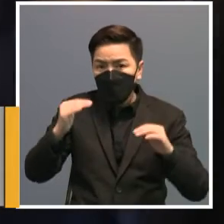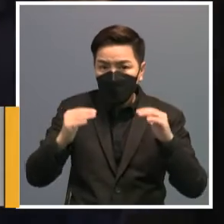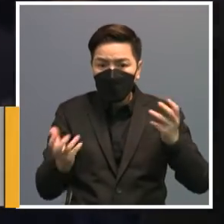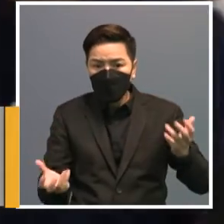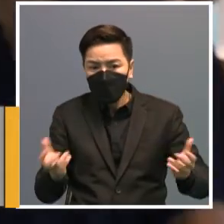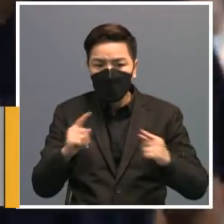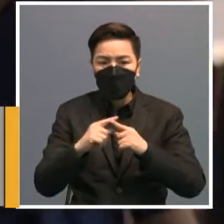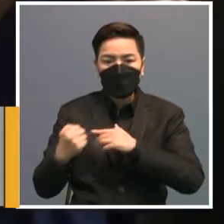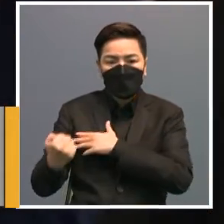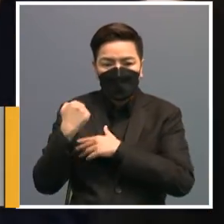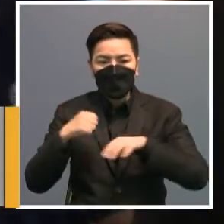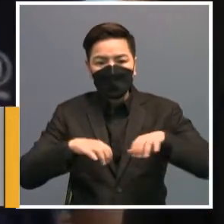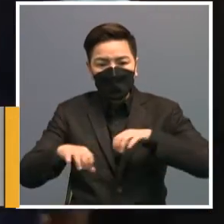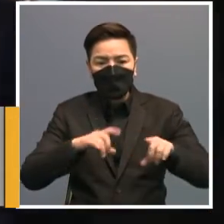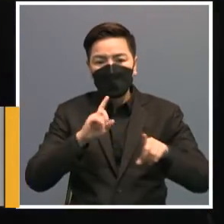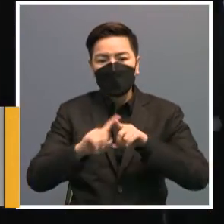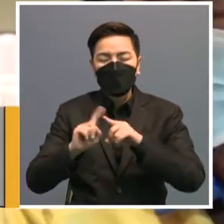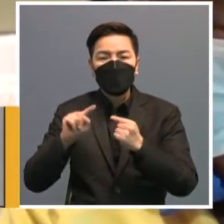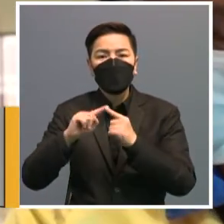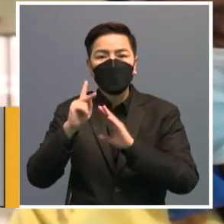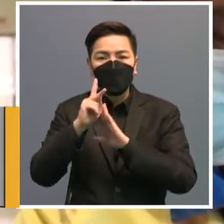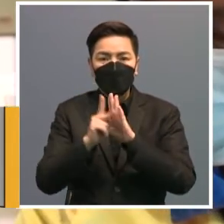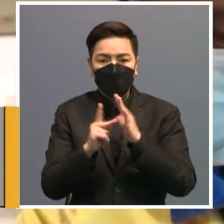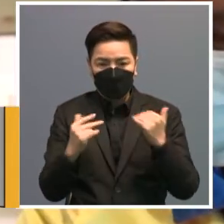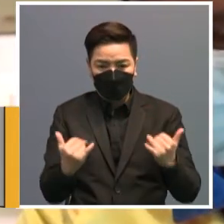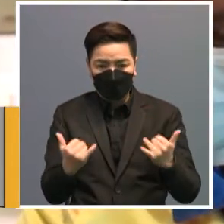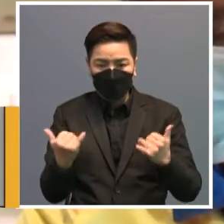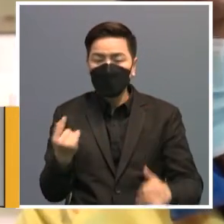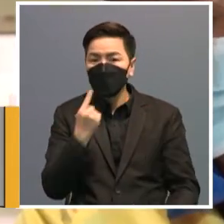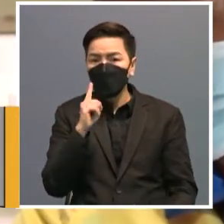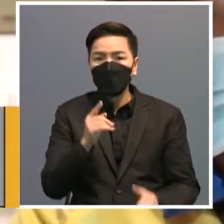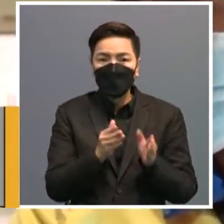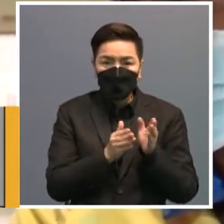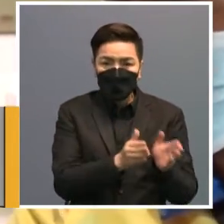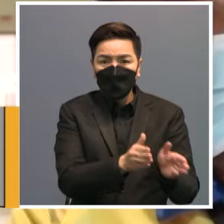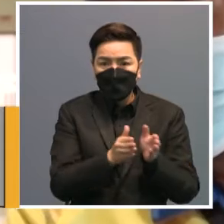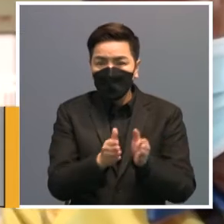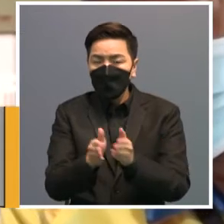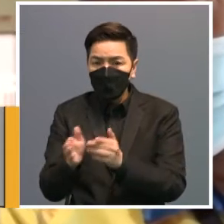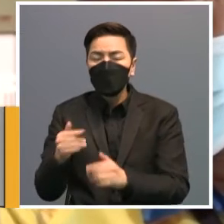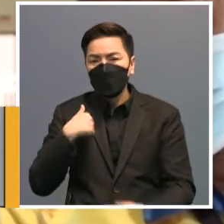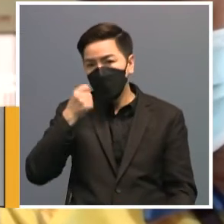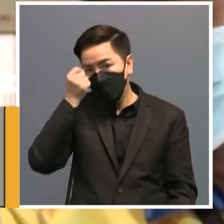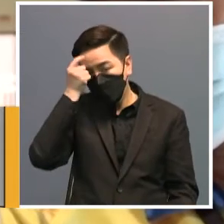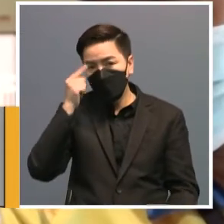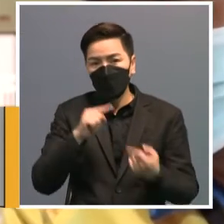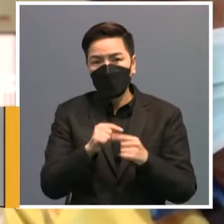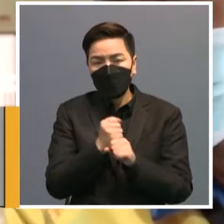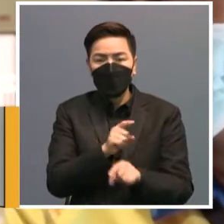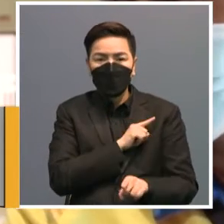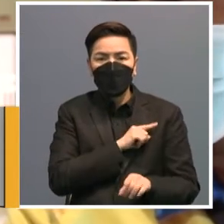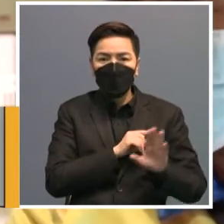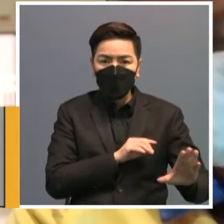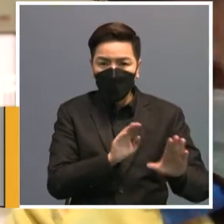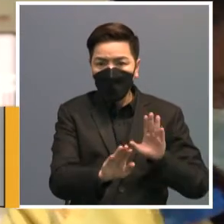สมดุลกันในเรื่องของการใช้อำนาจนิติบัญญัติด้วยนะคะเขาบอกว่าทุกฝ่ายเนี่ยอันนี้คุณวิรัติก็เข้าใจทุกฝ่ายทำหน้าที่ของตัวเอง